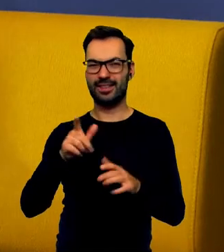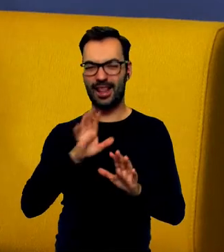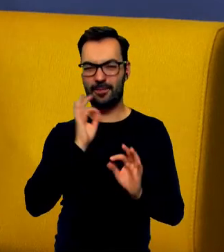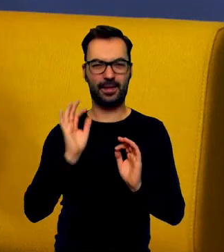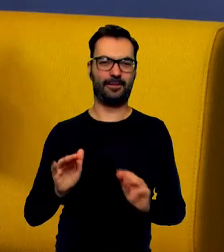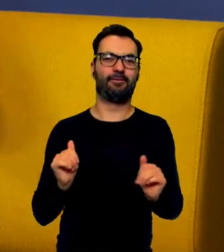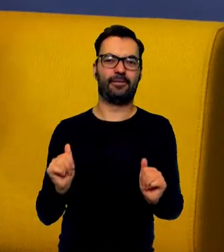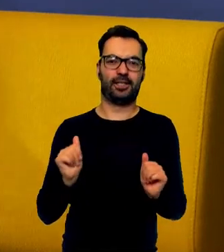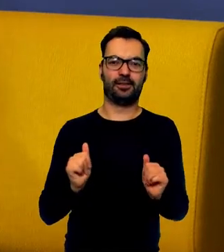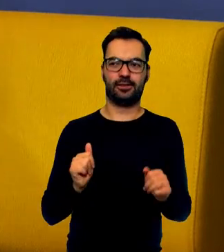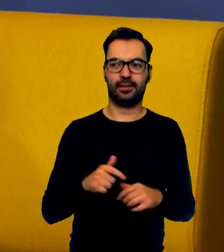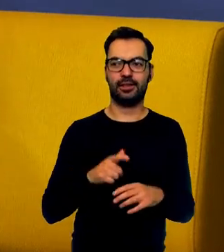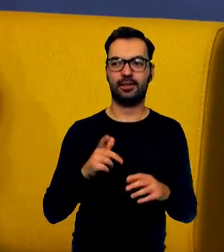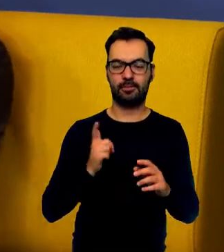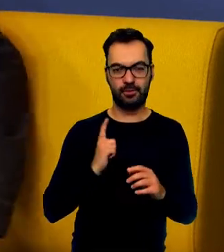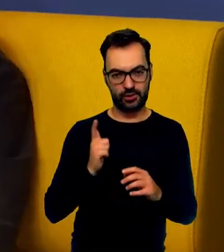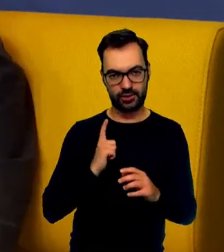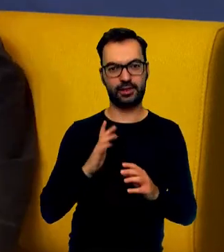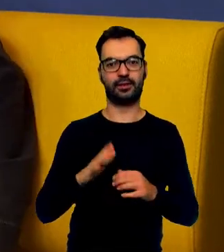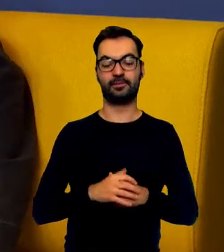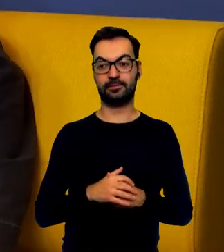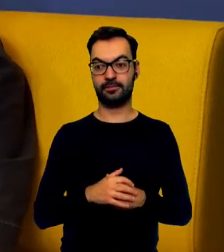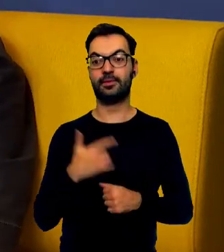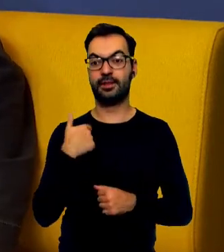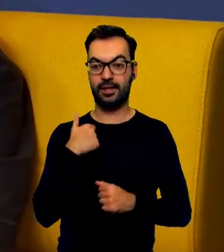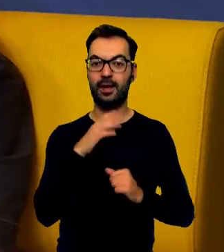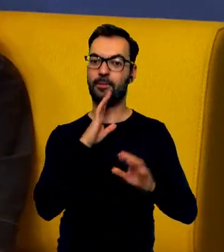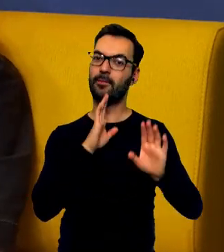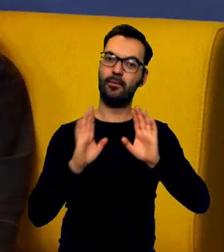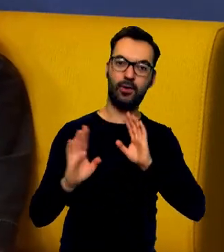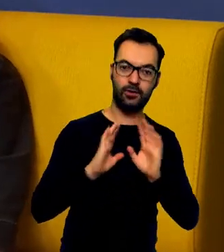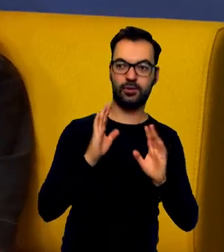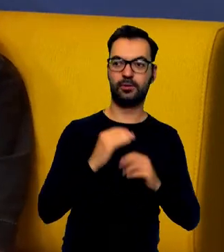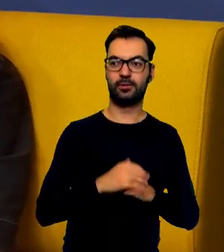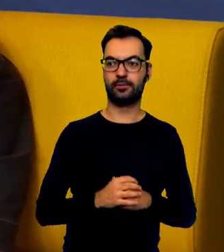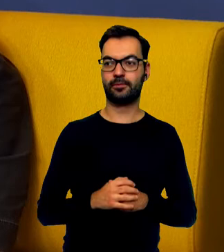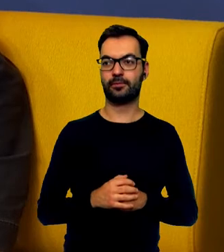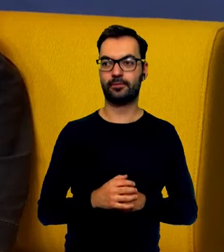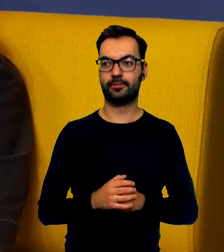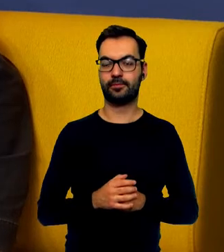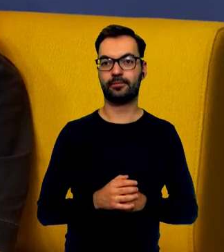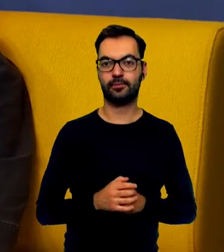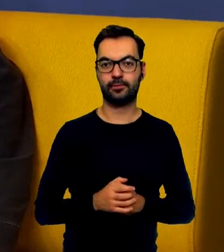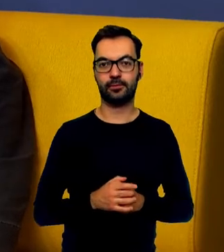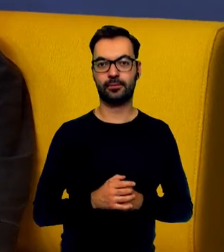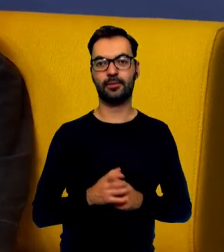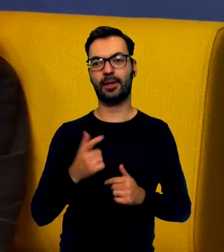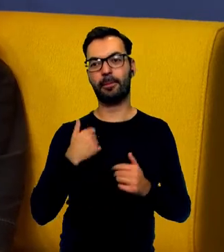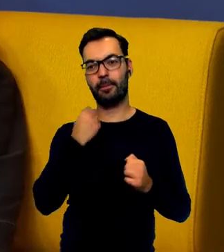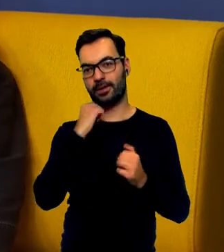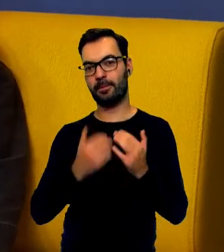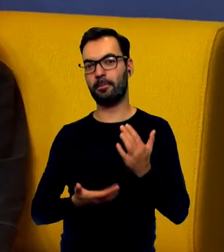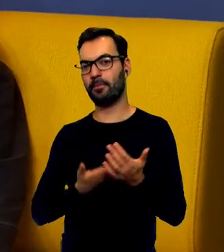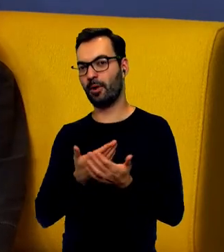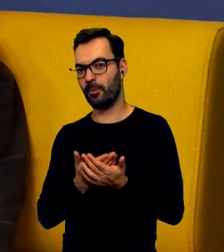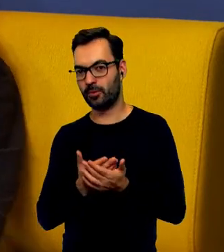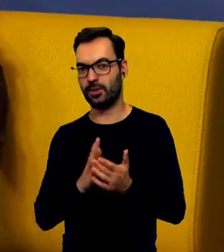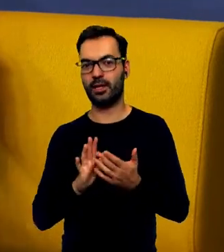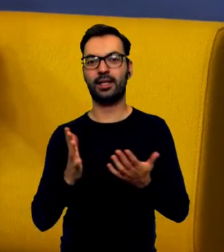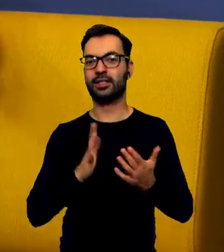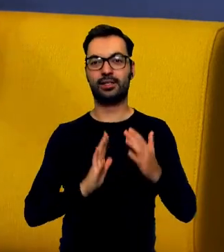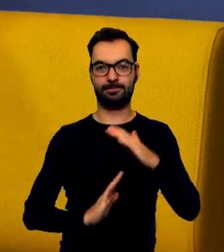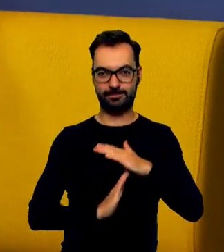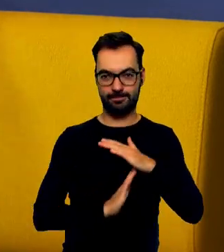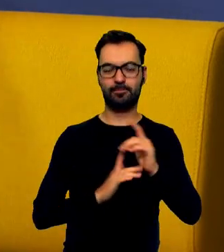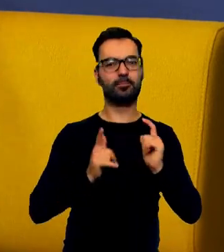się wstrzymaj, zachowaj rezerwę. No więc ja mam podobne rekomendacje, raczej sugeruję, gdzie się